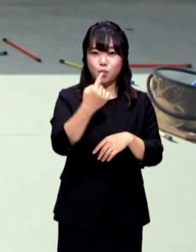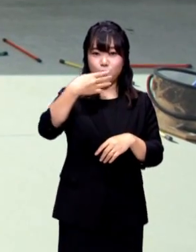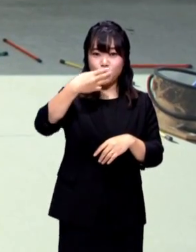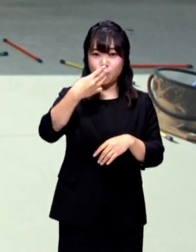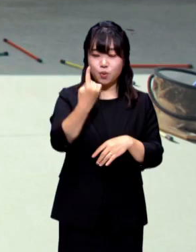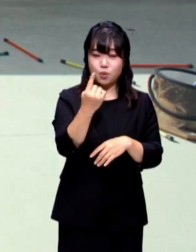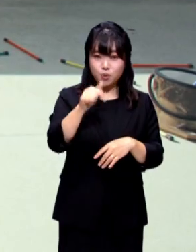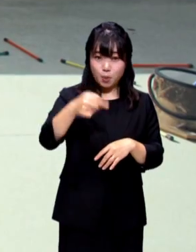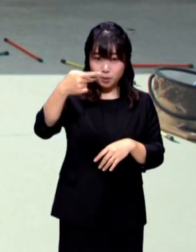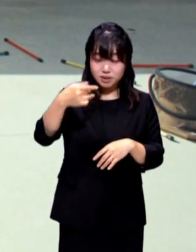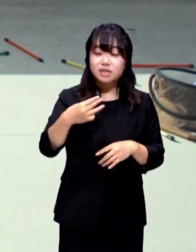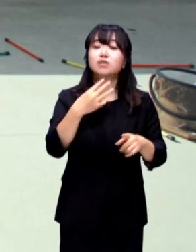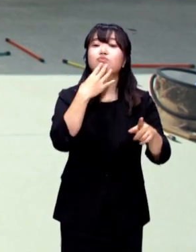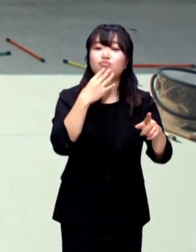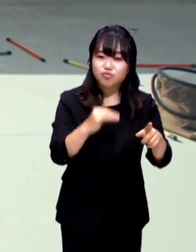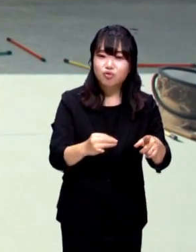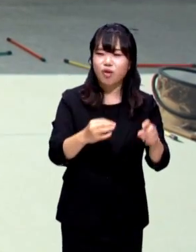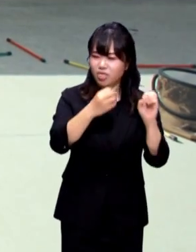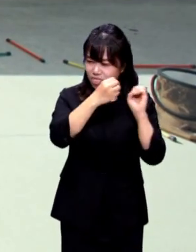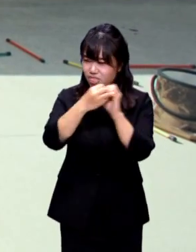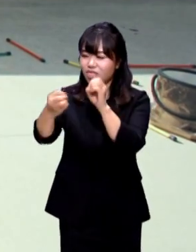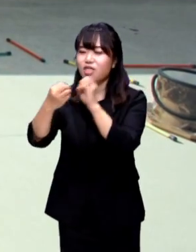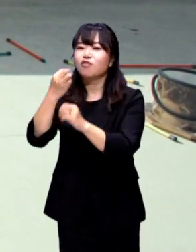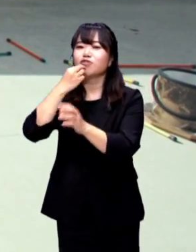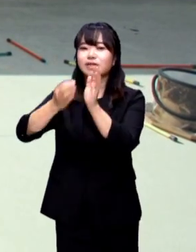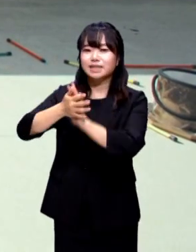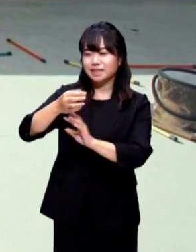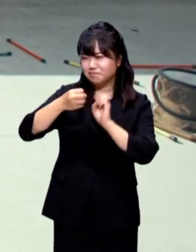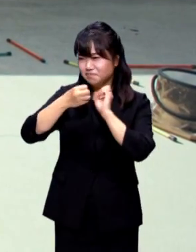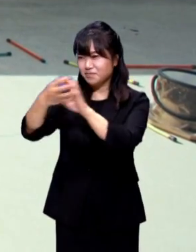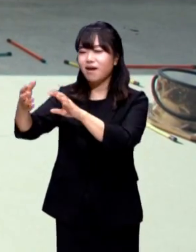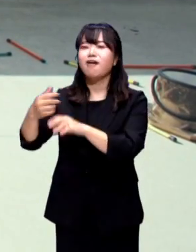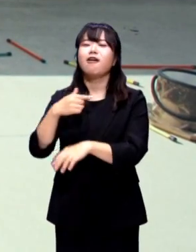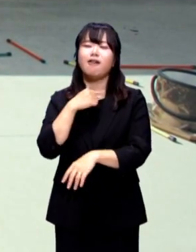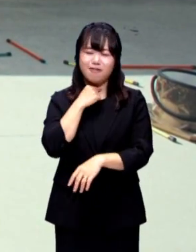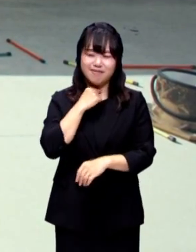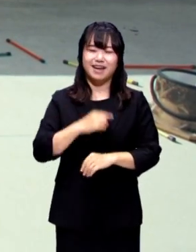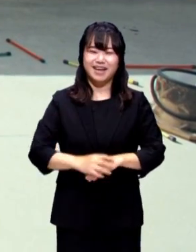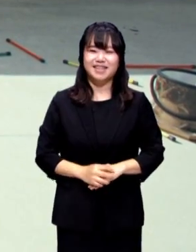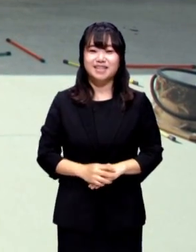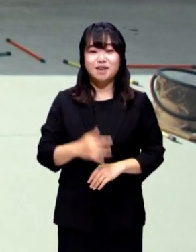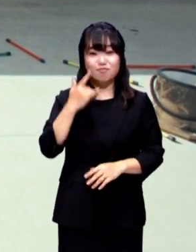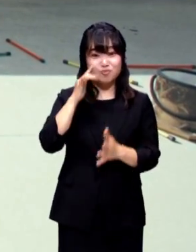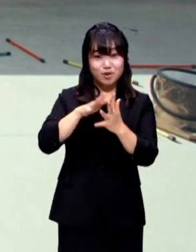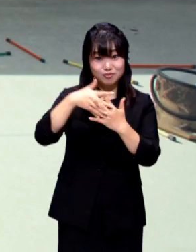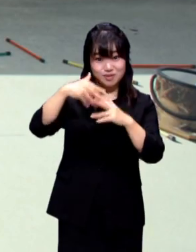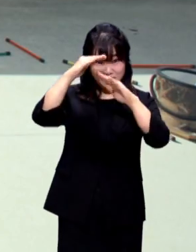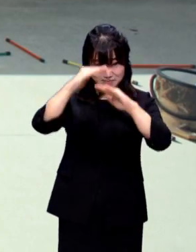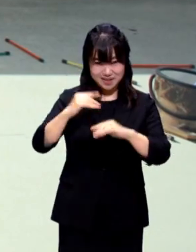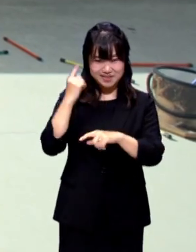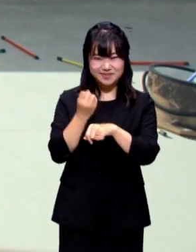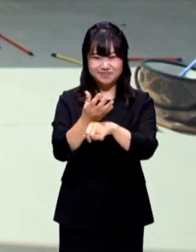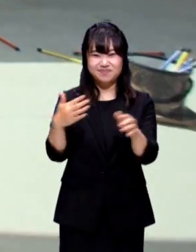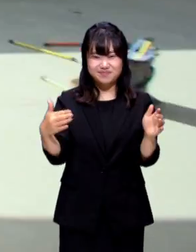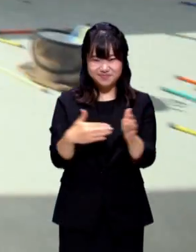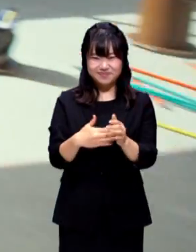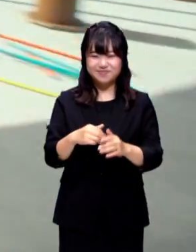아니라 서울에 있는 전역에 확산되기를 바랍니다. 지금까지 학부모수첩